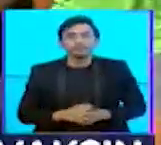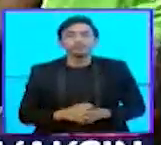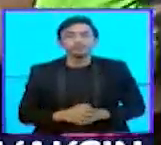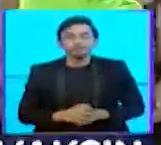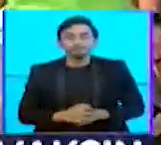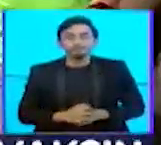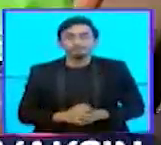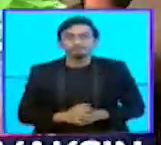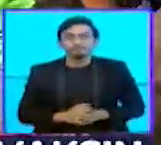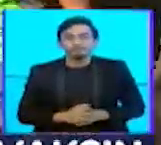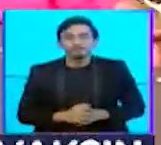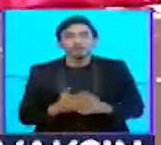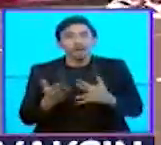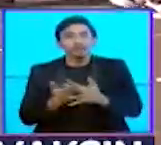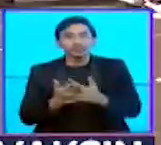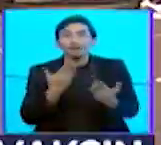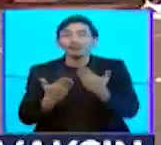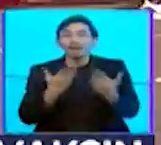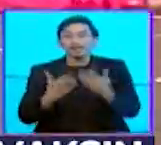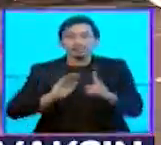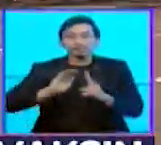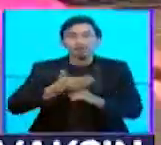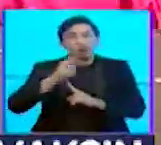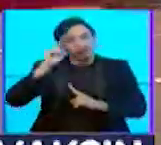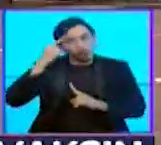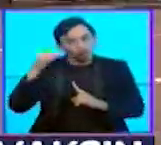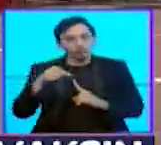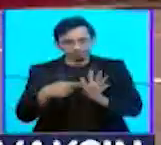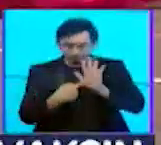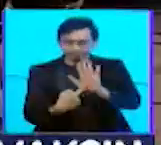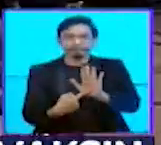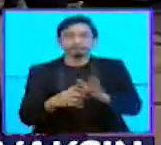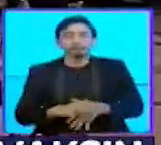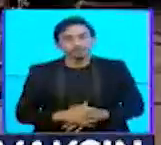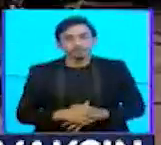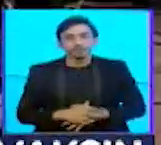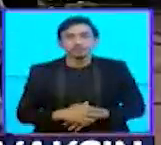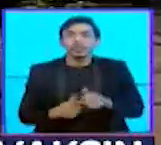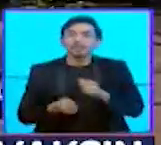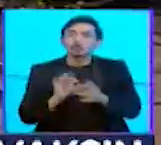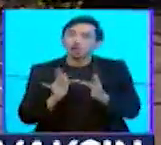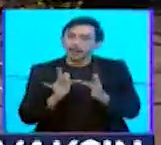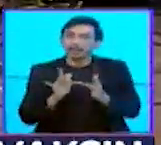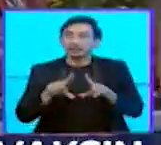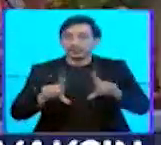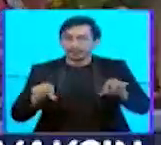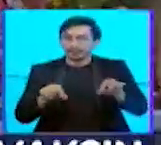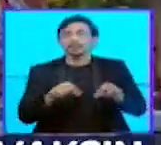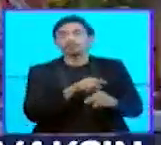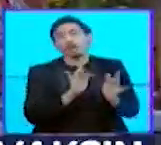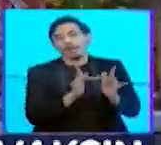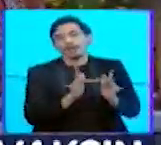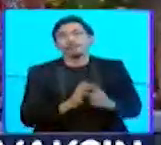akses Melalui aplikasi peduli lindungi kemudian juga untuk tiket masuk sendiri hanya melayani via online saja Ibu sudah dibuka untuk